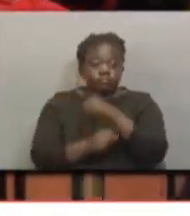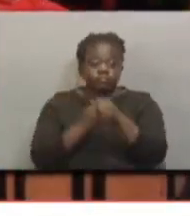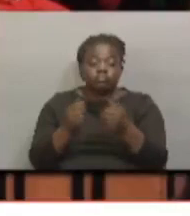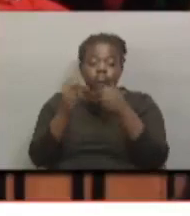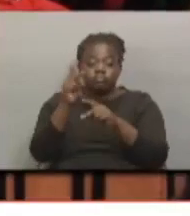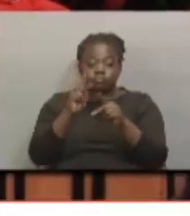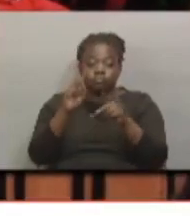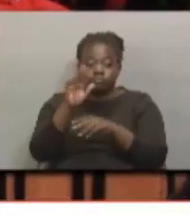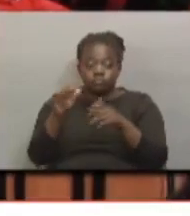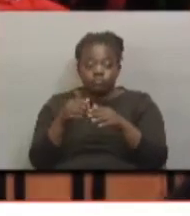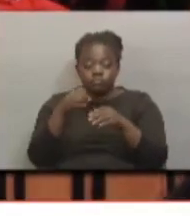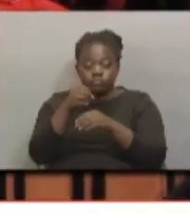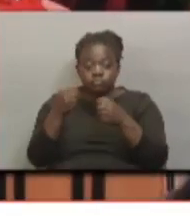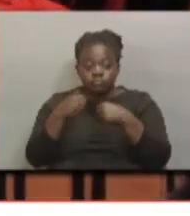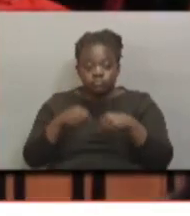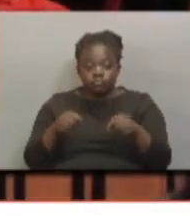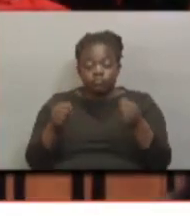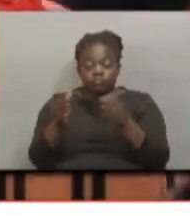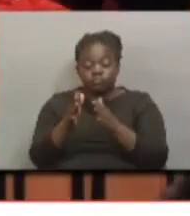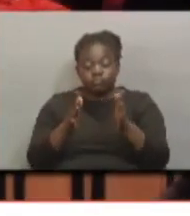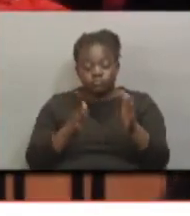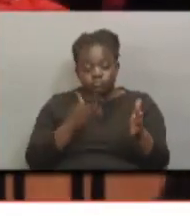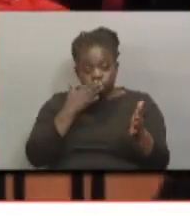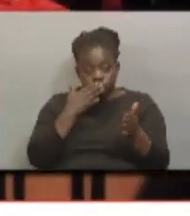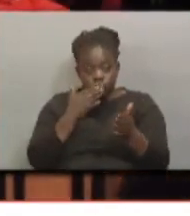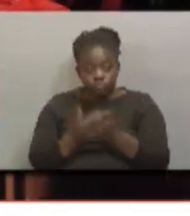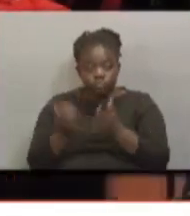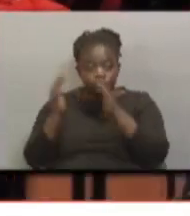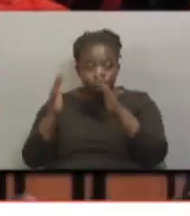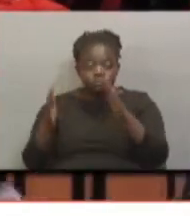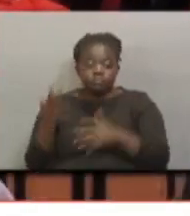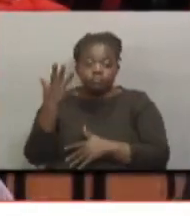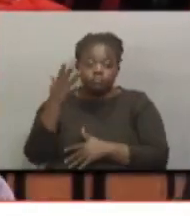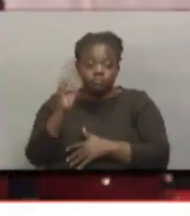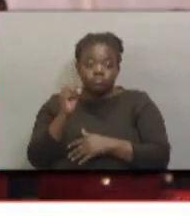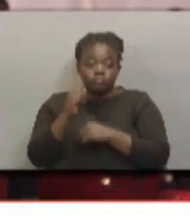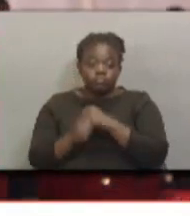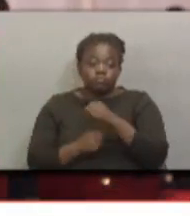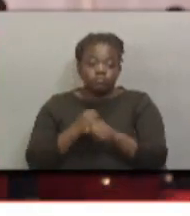bonna abenyigidde mu bikolwa ebya bulungi bwansi eby'okujaguza emyaka 50.